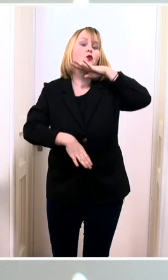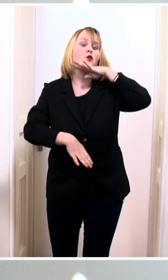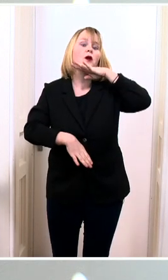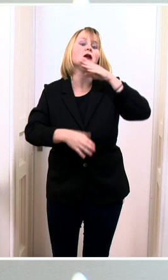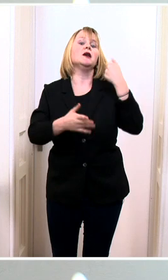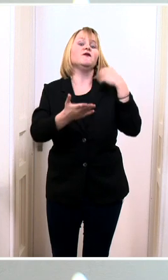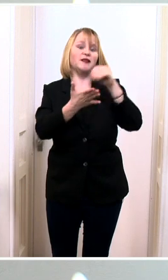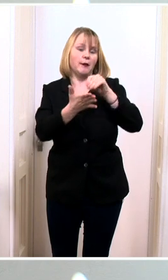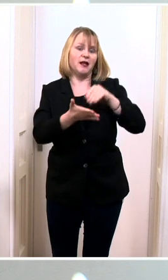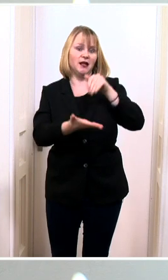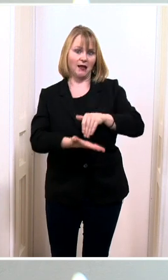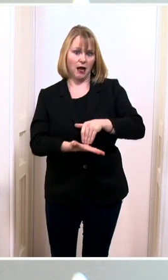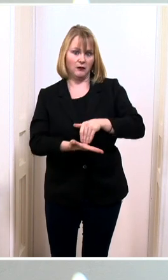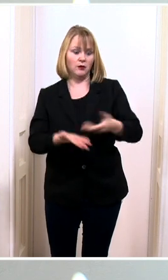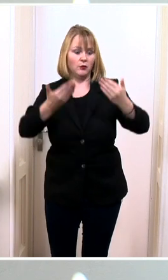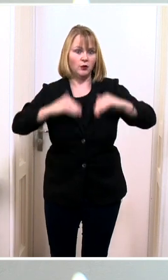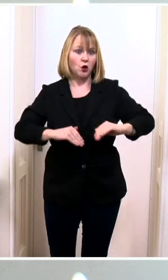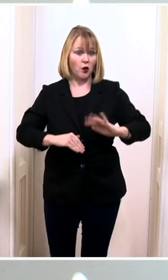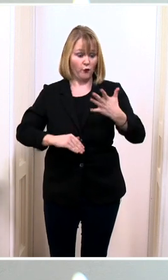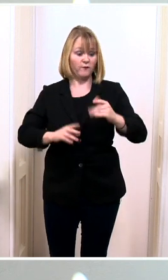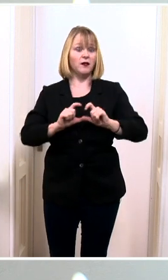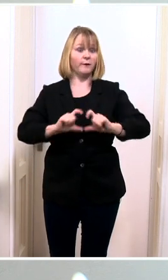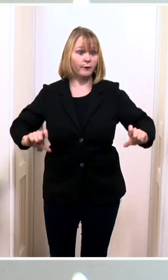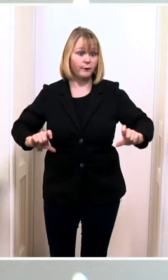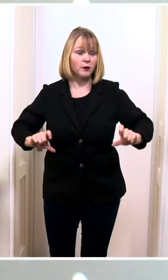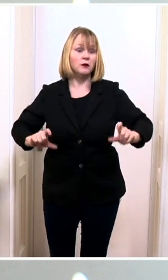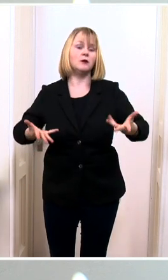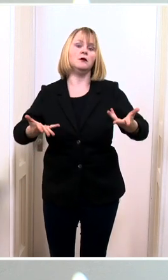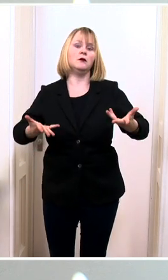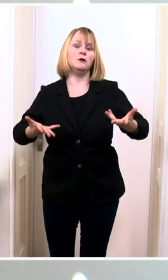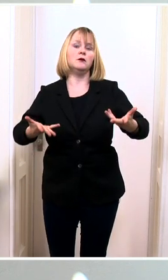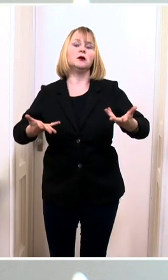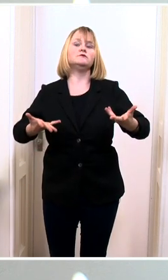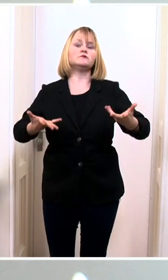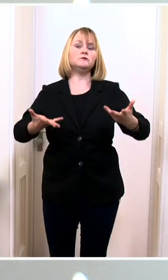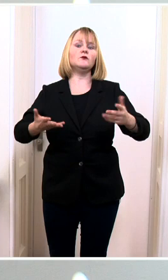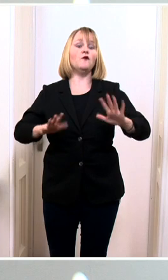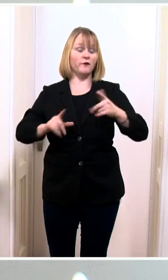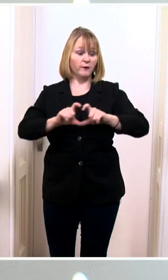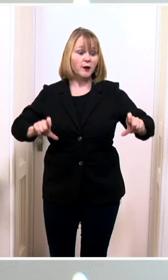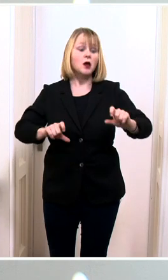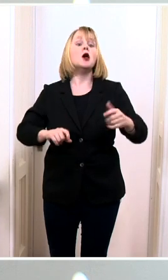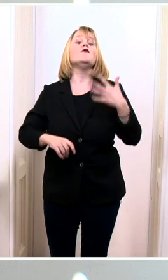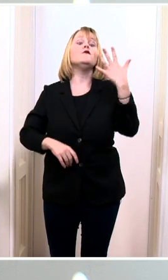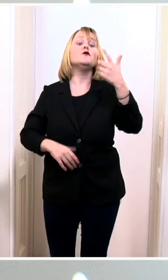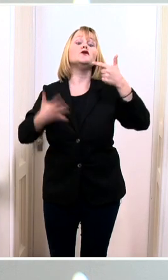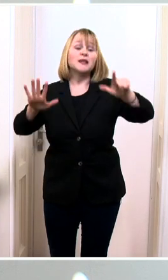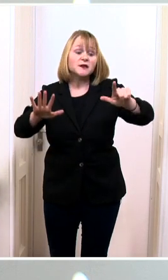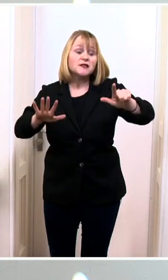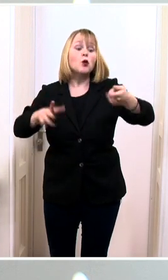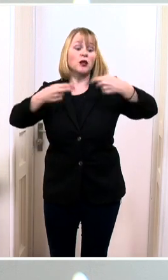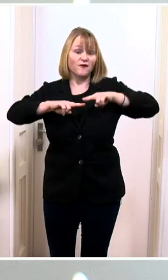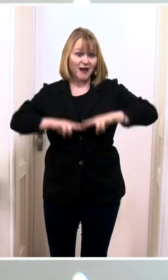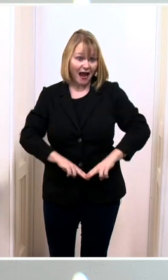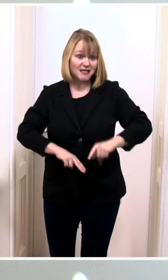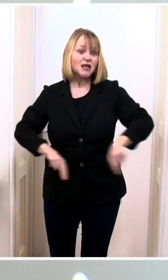fünfter Priorität folgen die Risikogruppen unter 70 und danach dann die allgemeine Bevölkerung. Wenn wir uns das Zeitliche